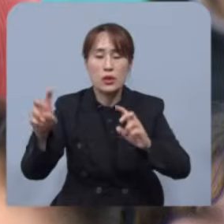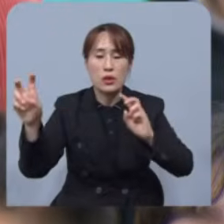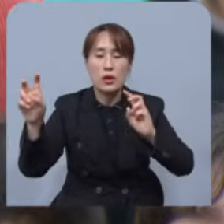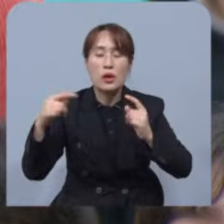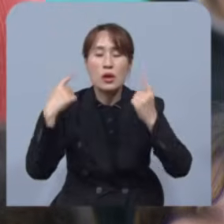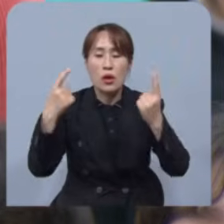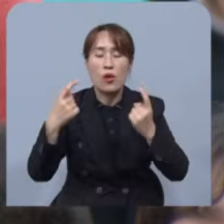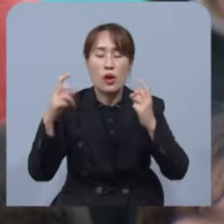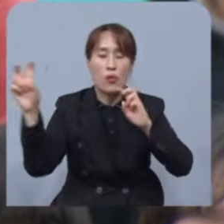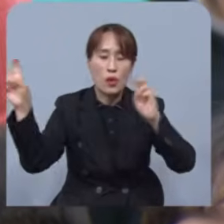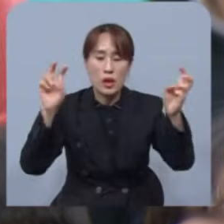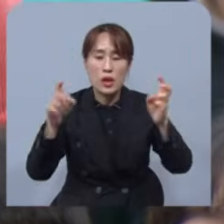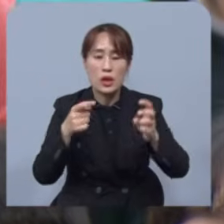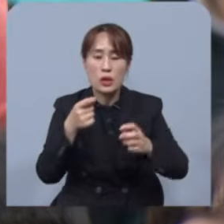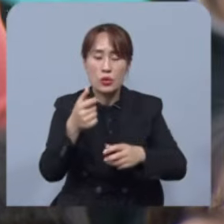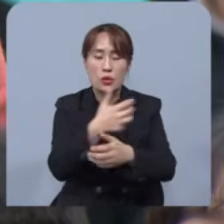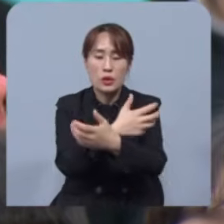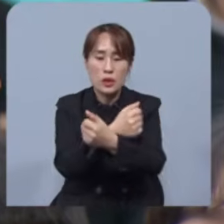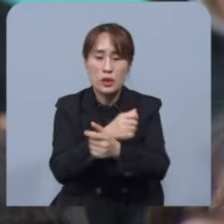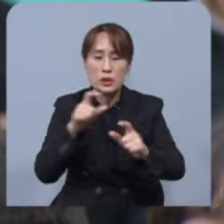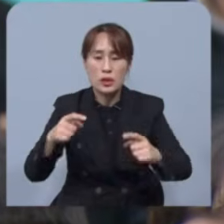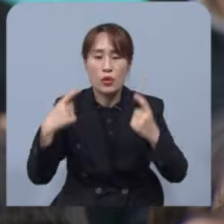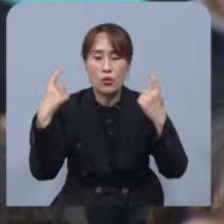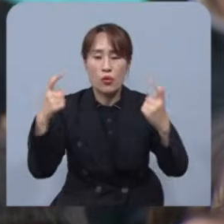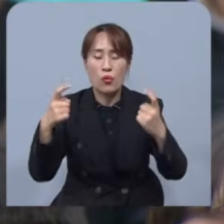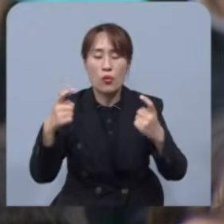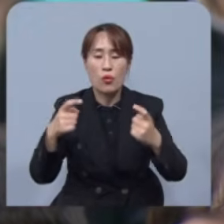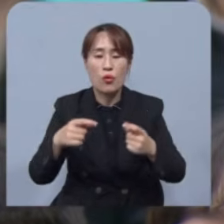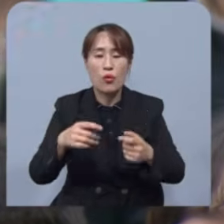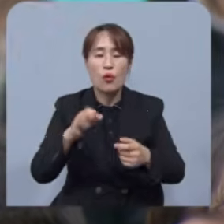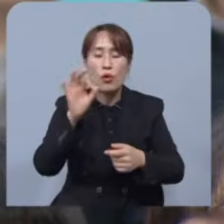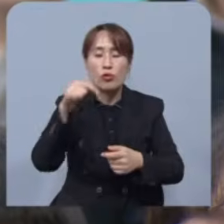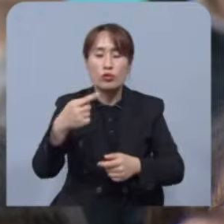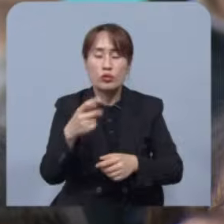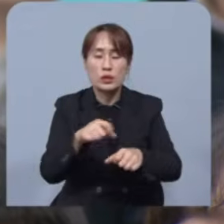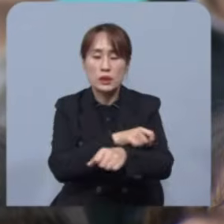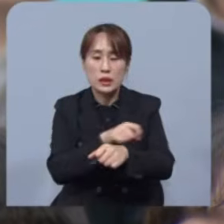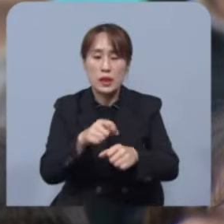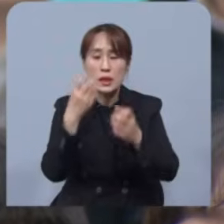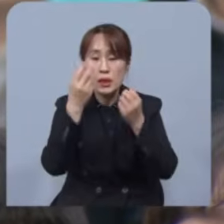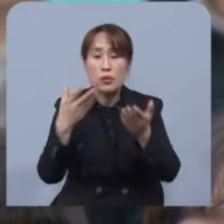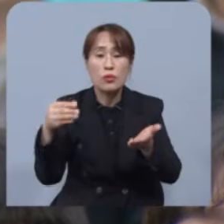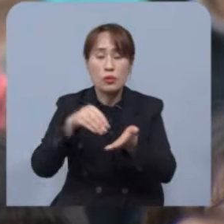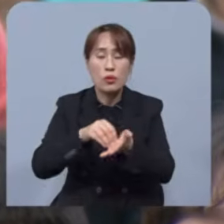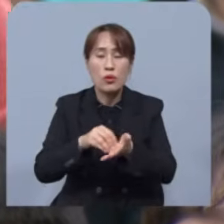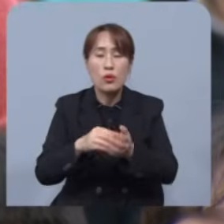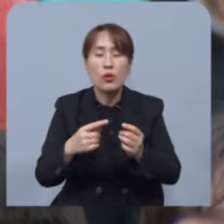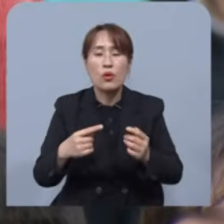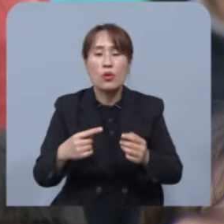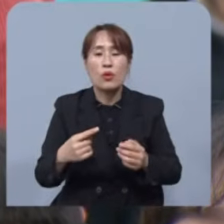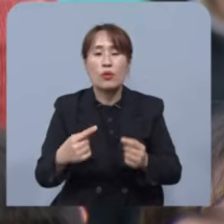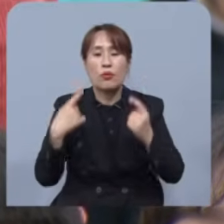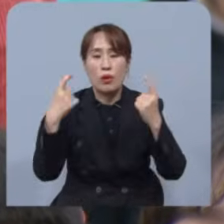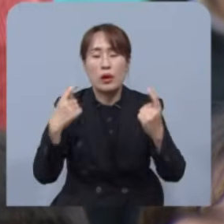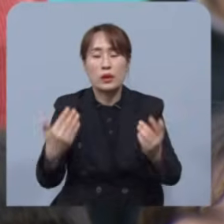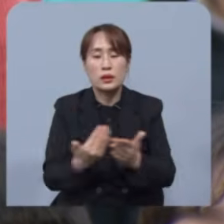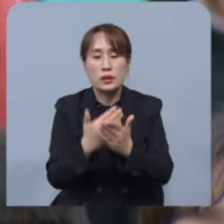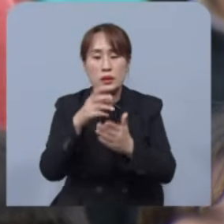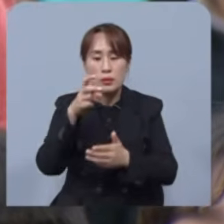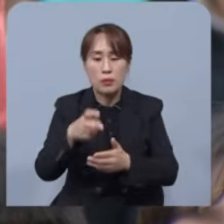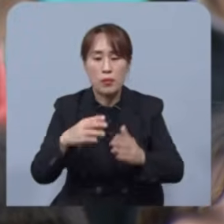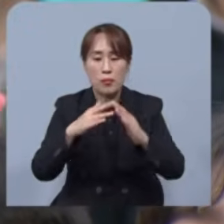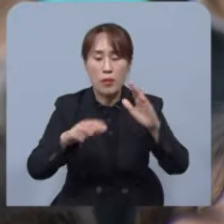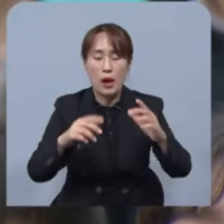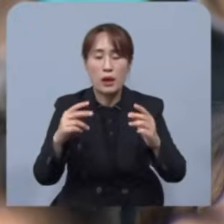여행사에 대한 소규모 예약형 지역 관광 운송 특례를 신설하고 관광진흥법에 마을 여행사 육성